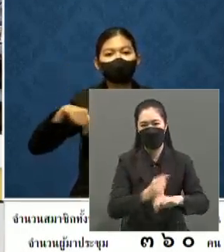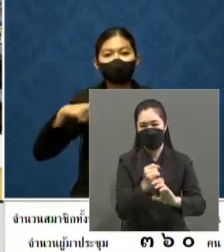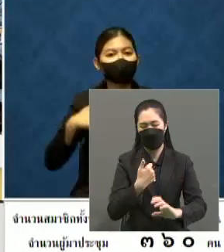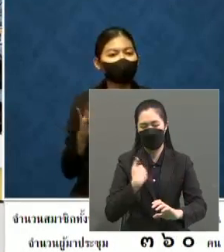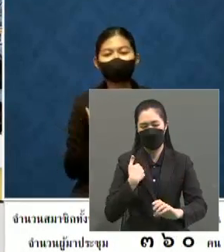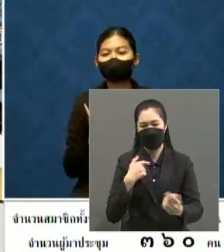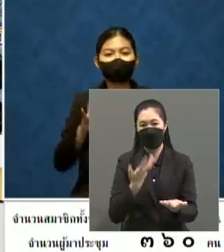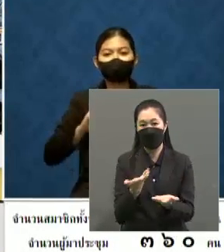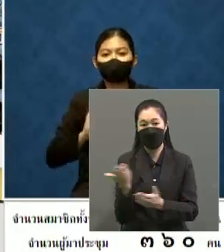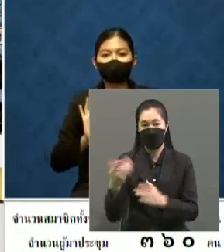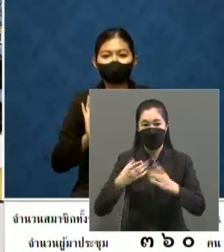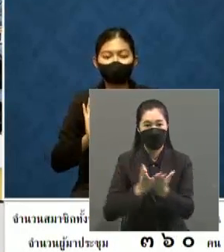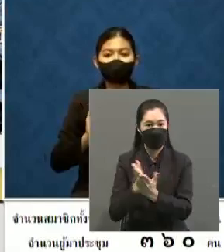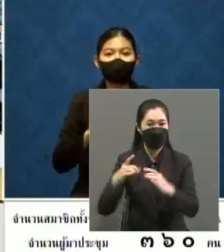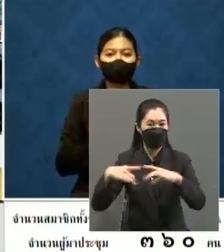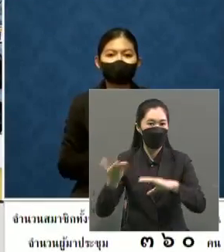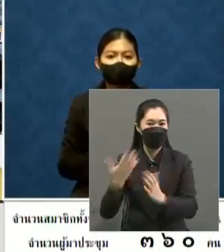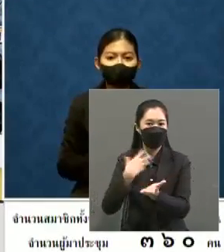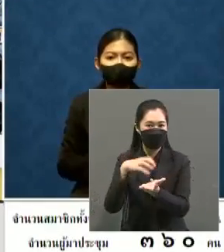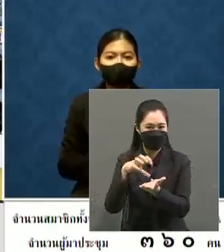ประเด็นเพิ่มเติมจากผู้นำฝ่ายค้านค่ะ